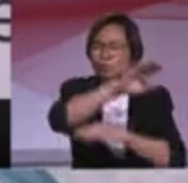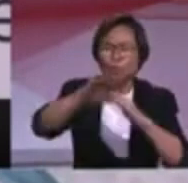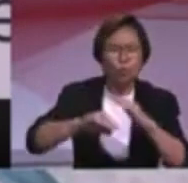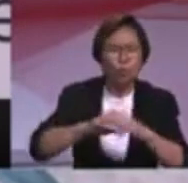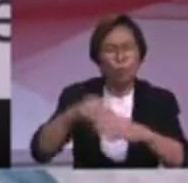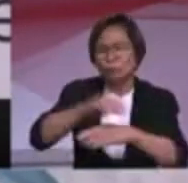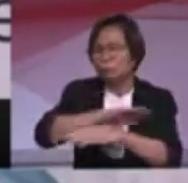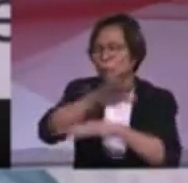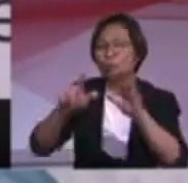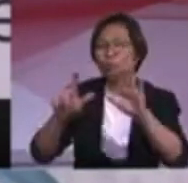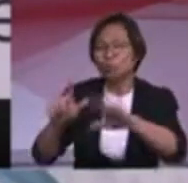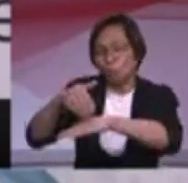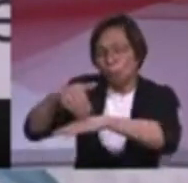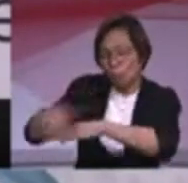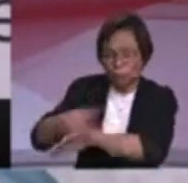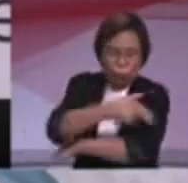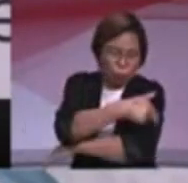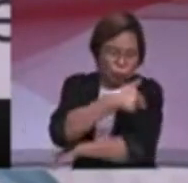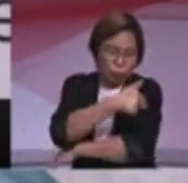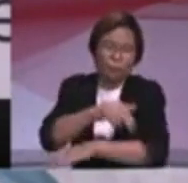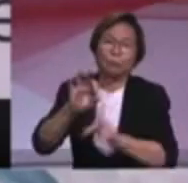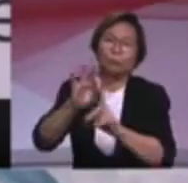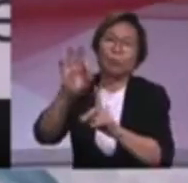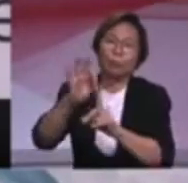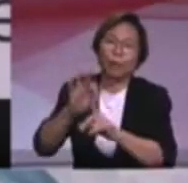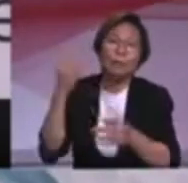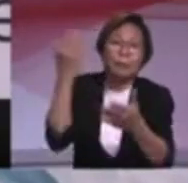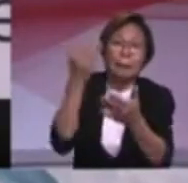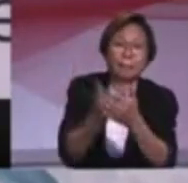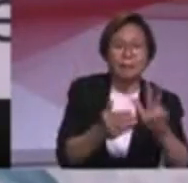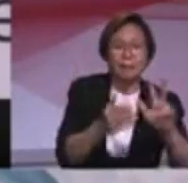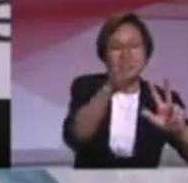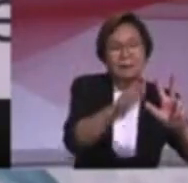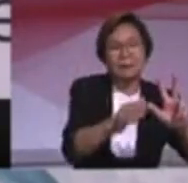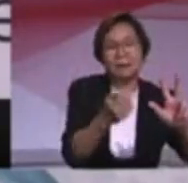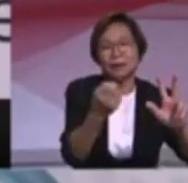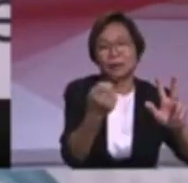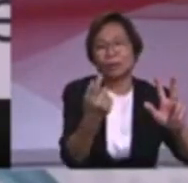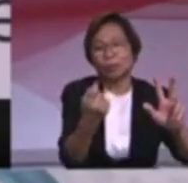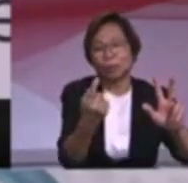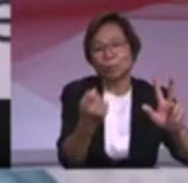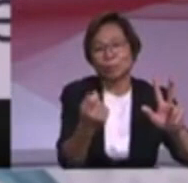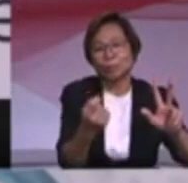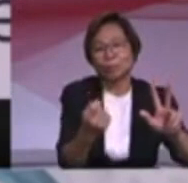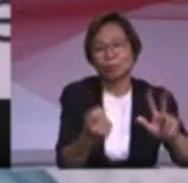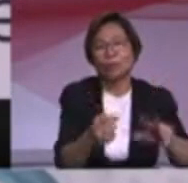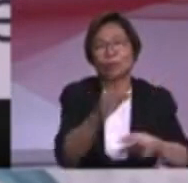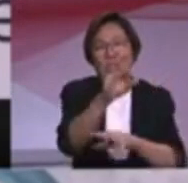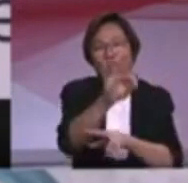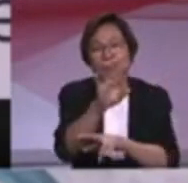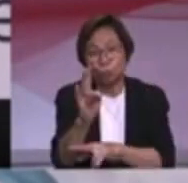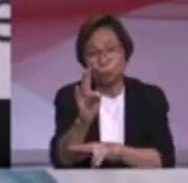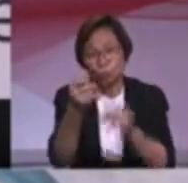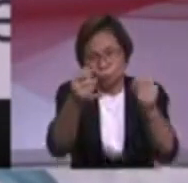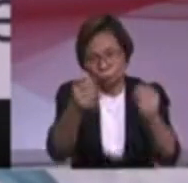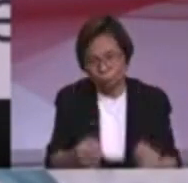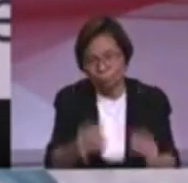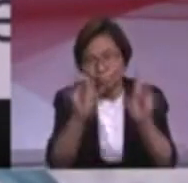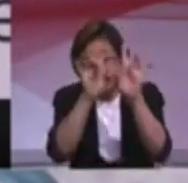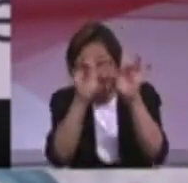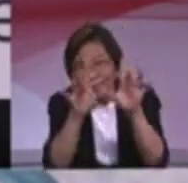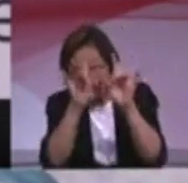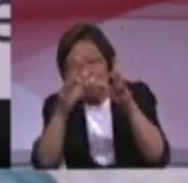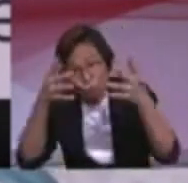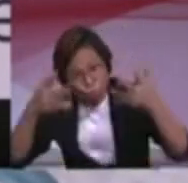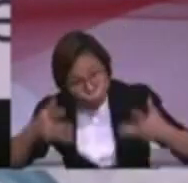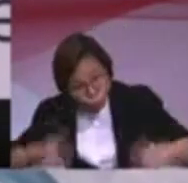telah dimasukkan ke Hospital Pulau Pinang. Sehingga 3 November 2020, sejumlah 97 individu telah disaring,